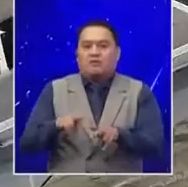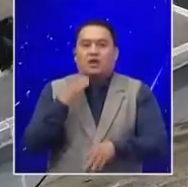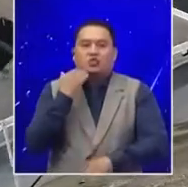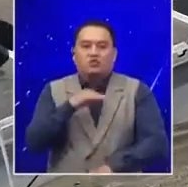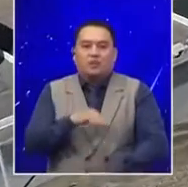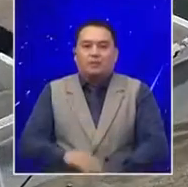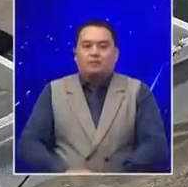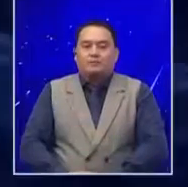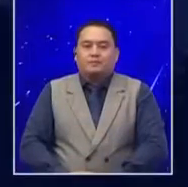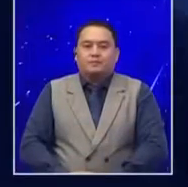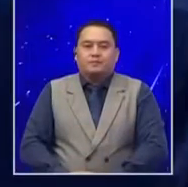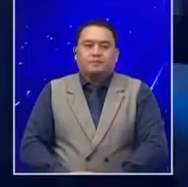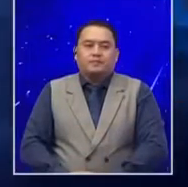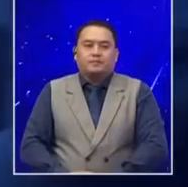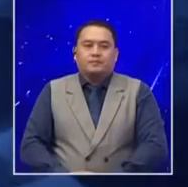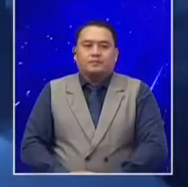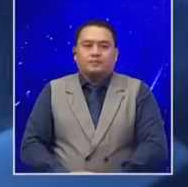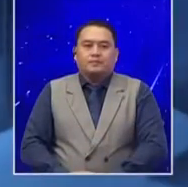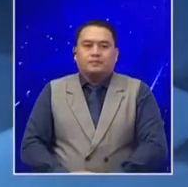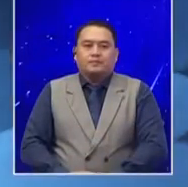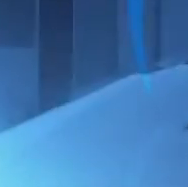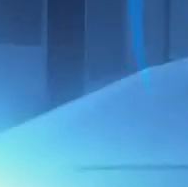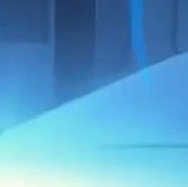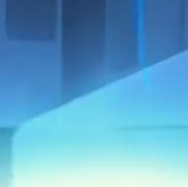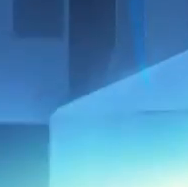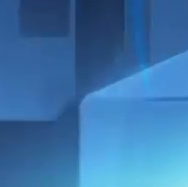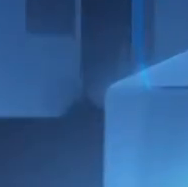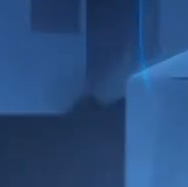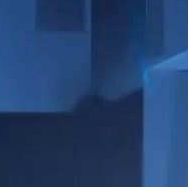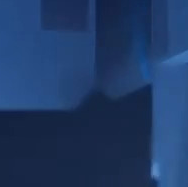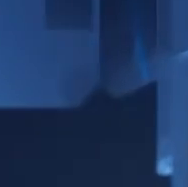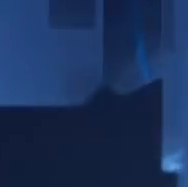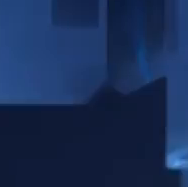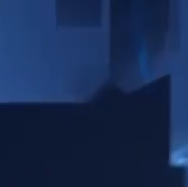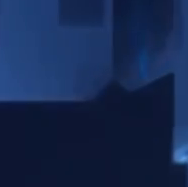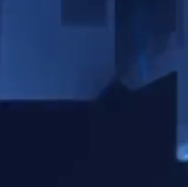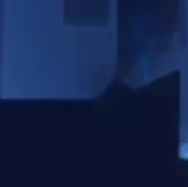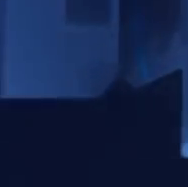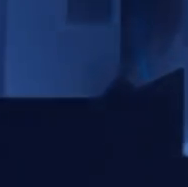качеством. Ануар Амангельдинов, Абзал Нусипов, Мади Байбосынов, телеканал ЖТСУ.